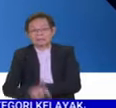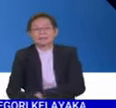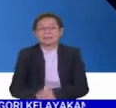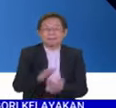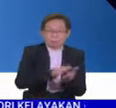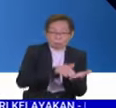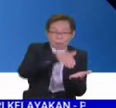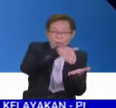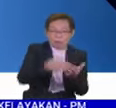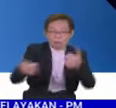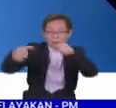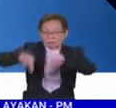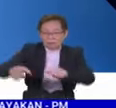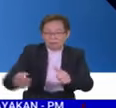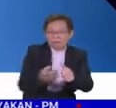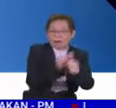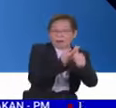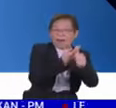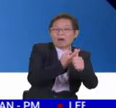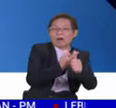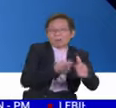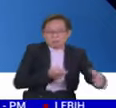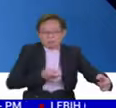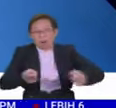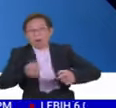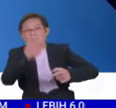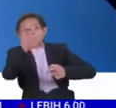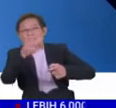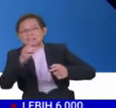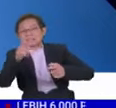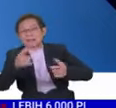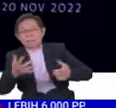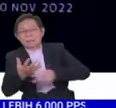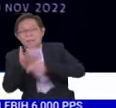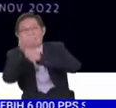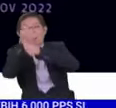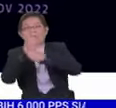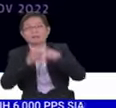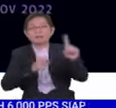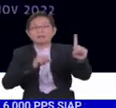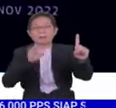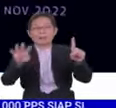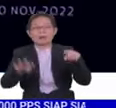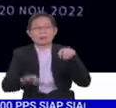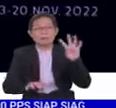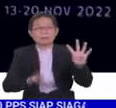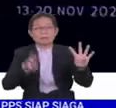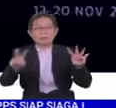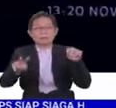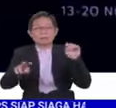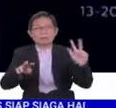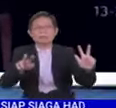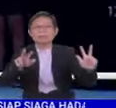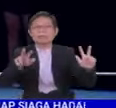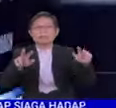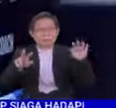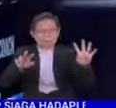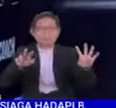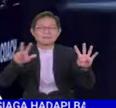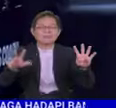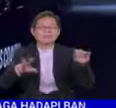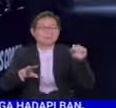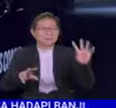itu bangkit dari kekalahan set pertama untuk mendominasi 3 set berikutnya dengan kemenangan 1-4, 4-2, 4-3 dan